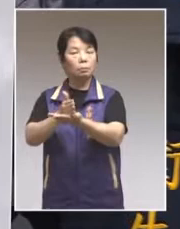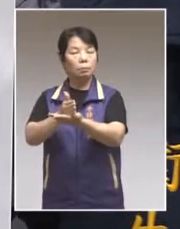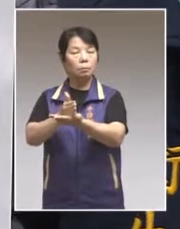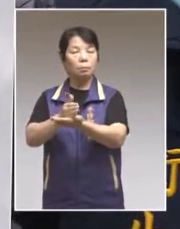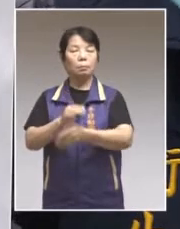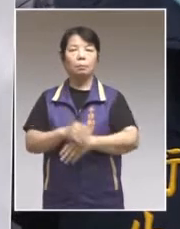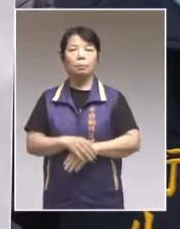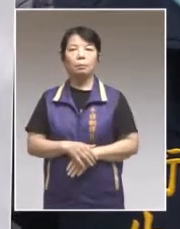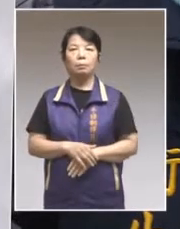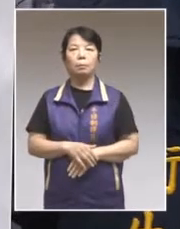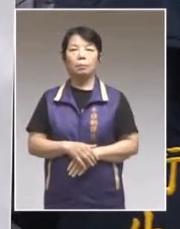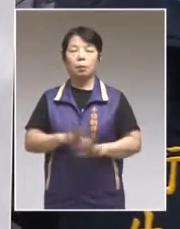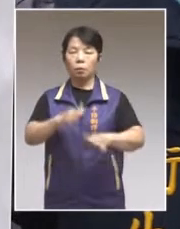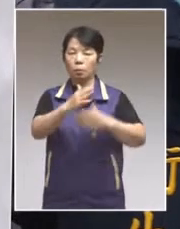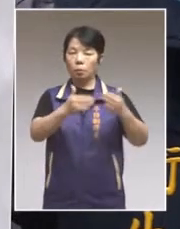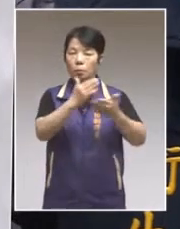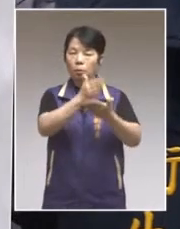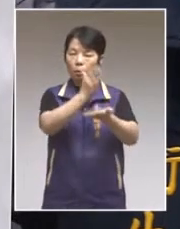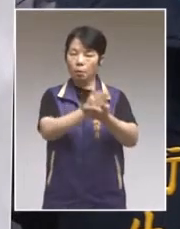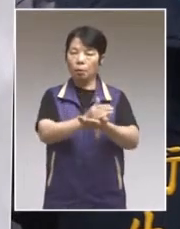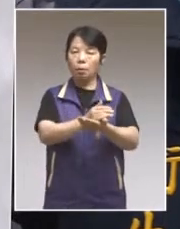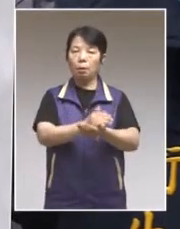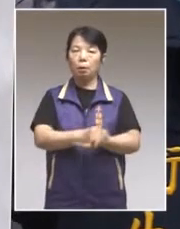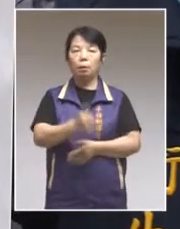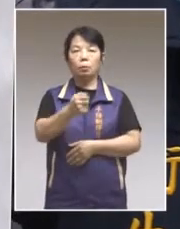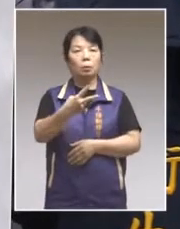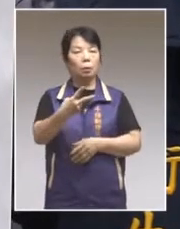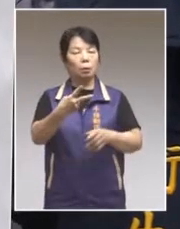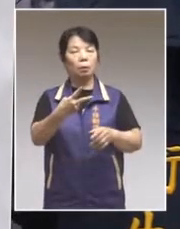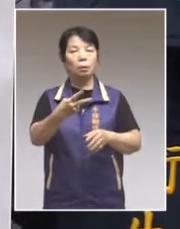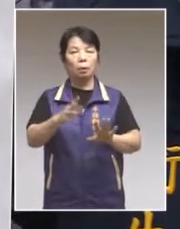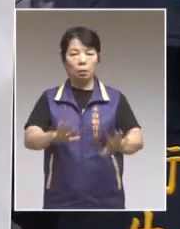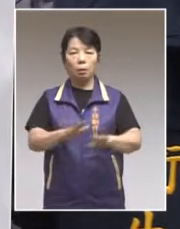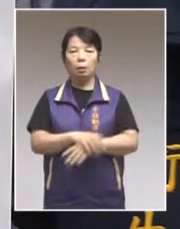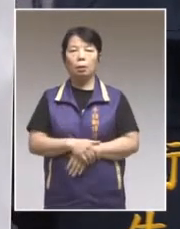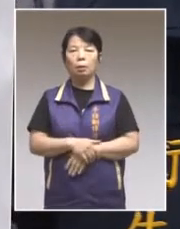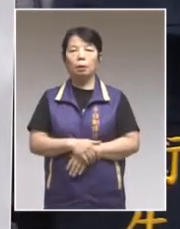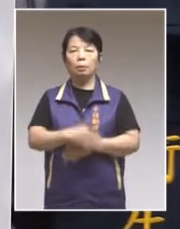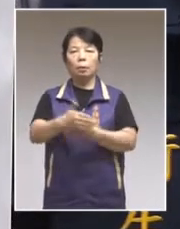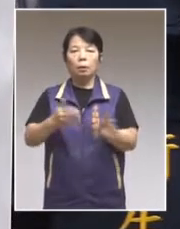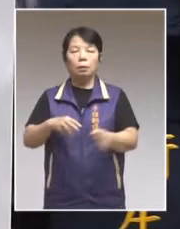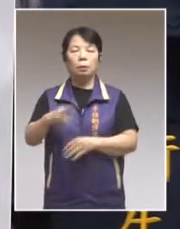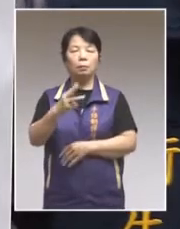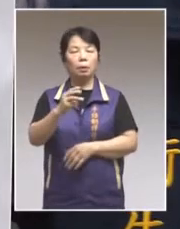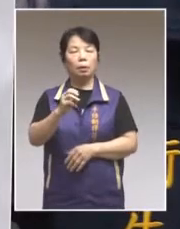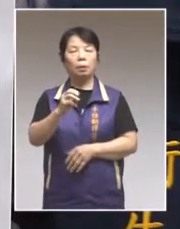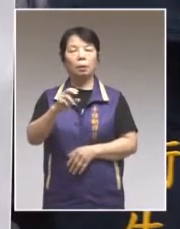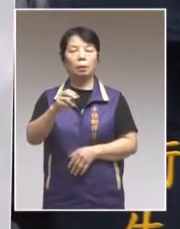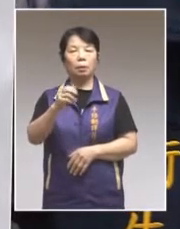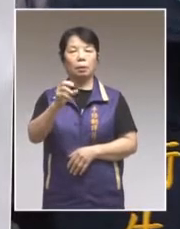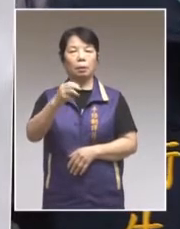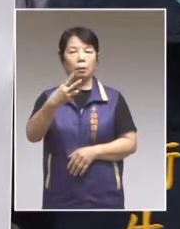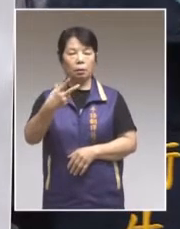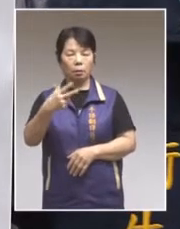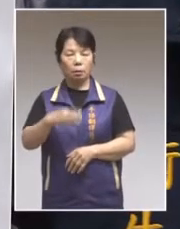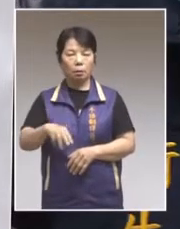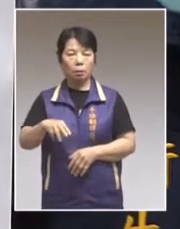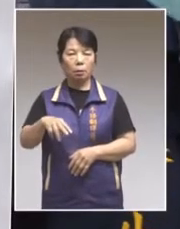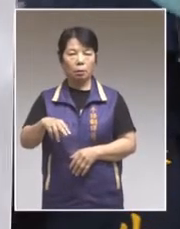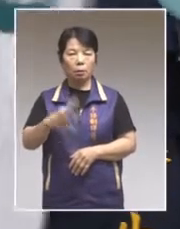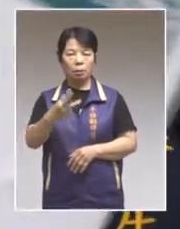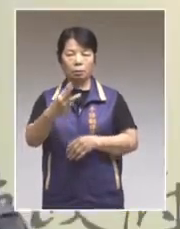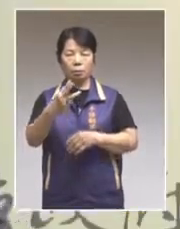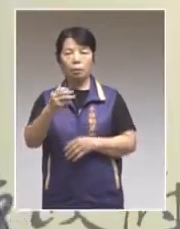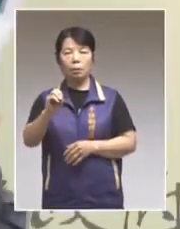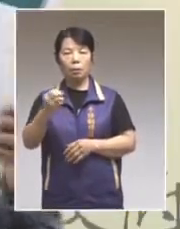这个学校有12间，那停课的班级有307班，那总共影响的密切接触者总共